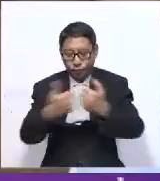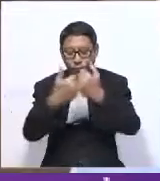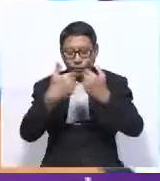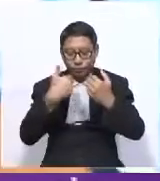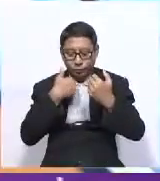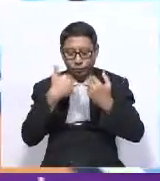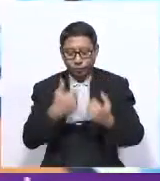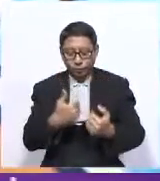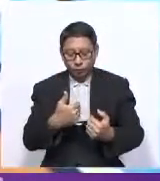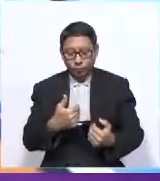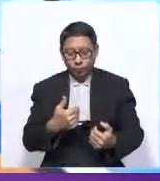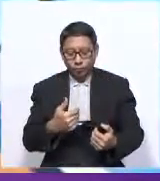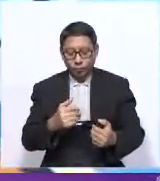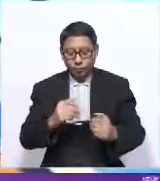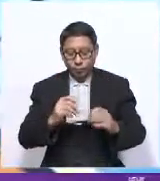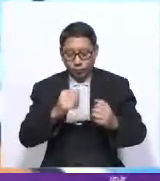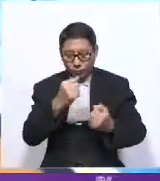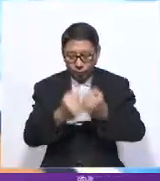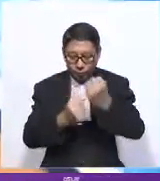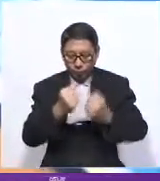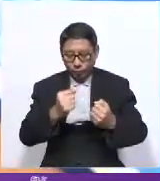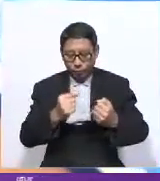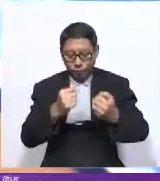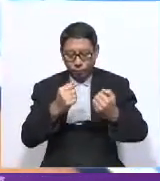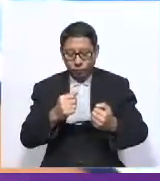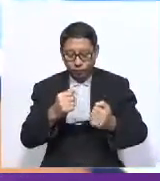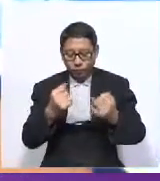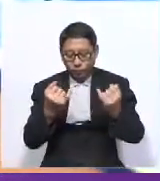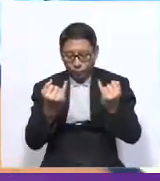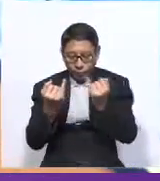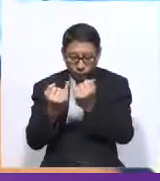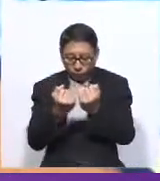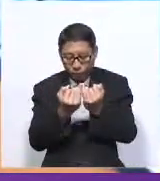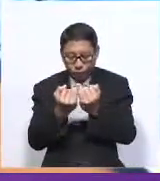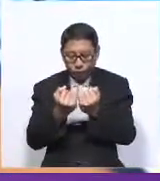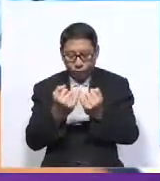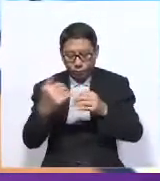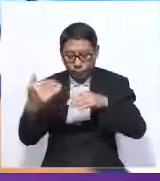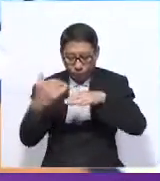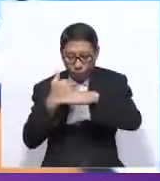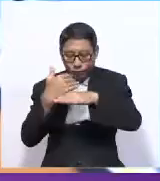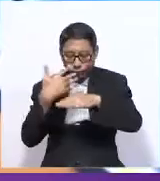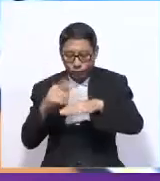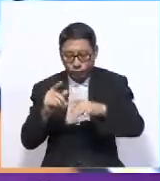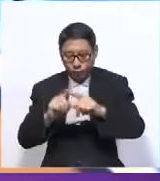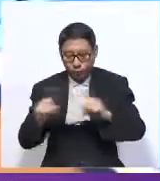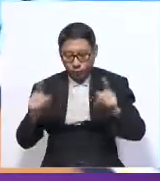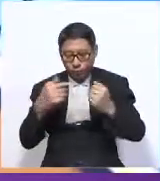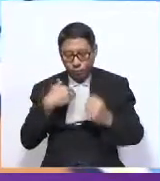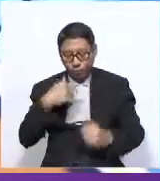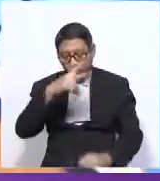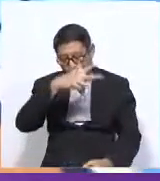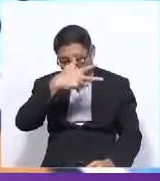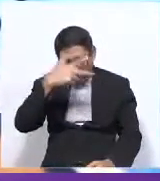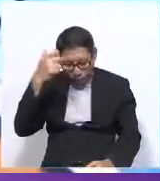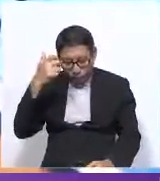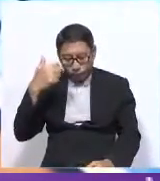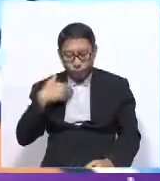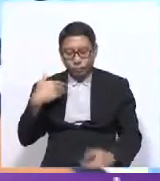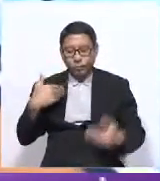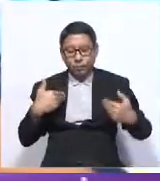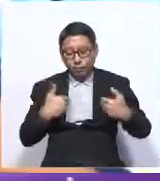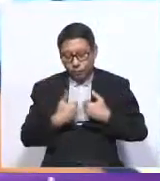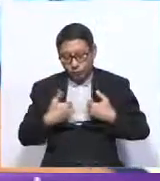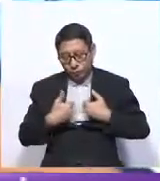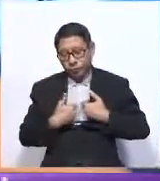ายโดยเฉพาะยิ่งยานพาหนะนั้นอาจจะมีความคุ้นเคยกับเส้นทางอยู่แล้วนะครับแต่บางครั้งในเรื่องของความเหนื่อยเรือหรือว่าความเหนื่อยล้